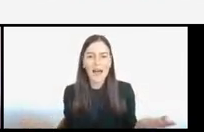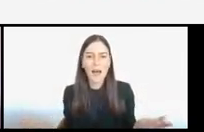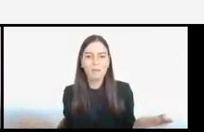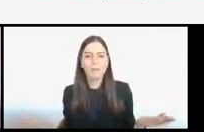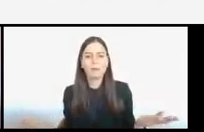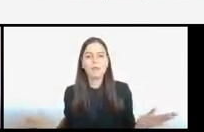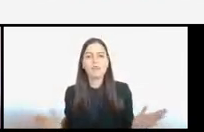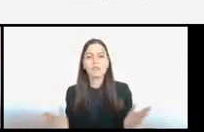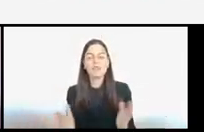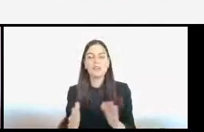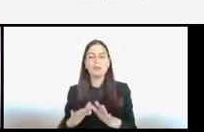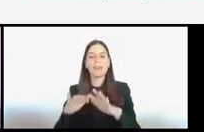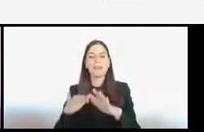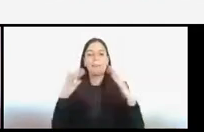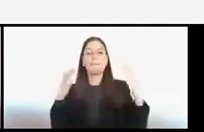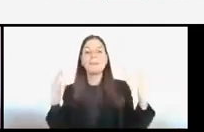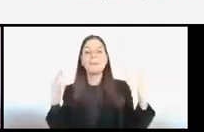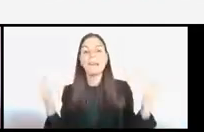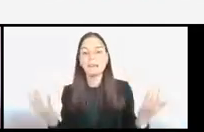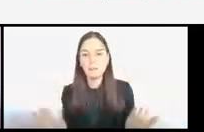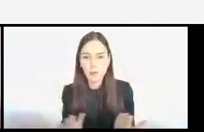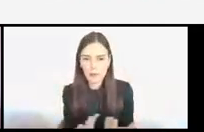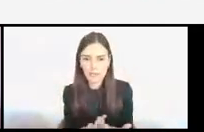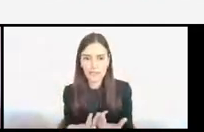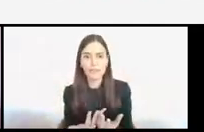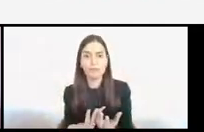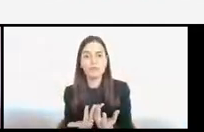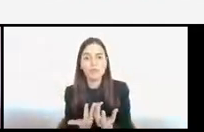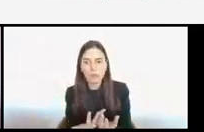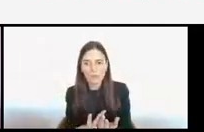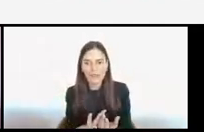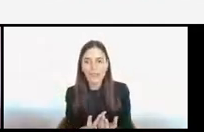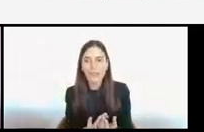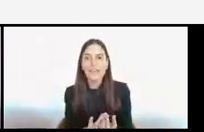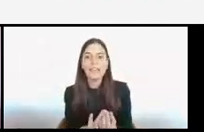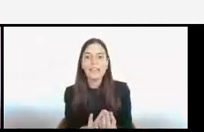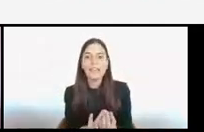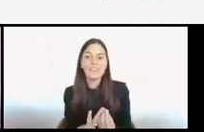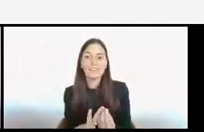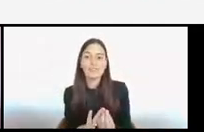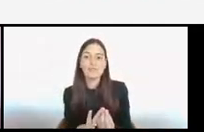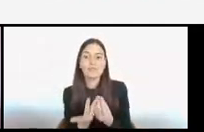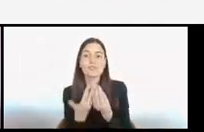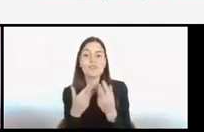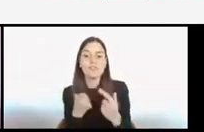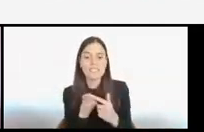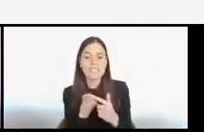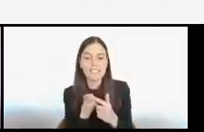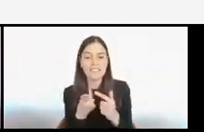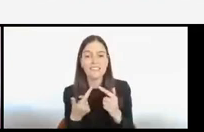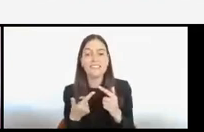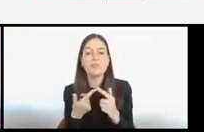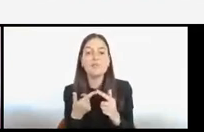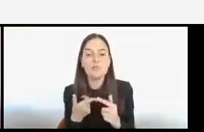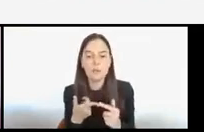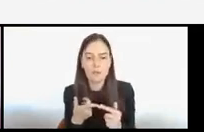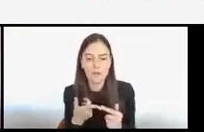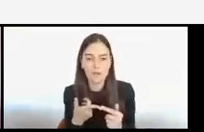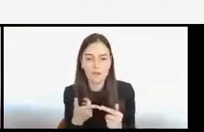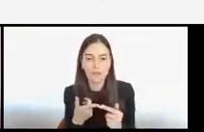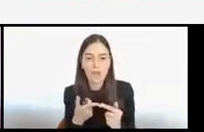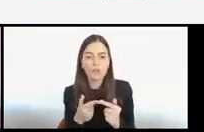fin à un moment donné, je vais récupérer la pleine propriété de mon bien et là, ce sans fiscalité ni